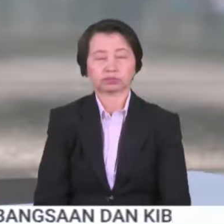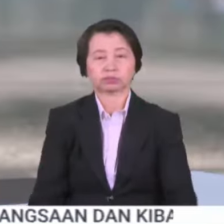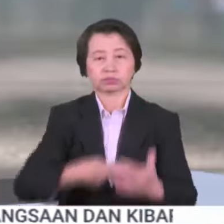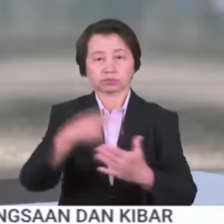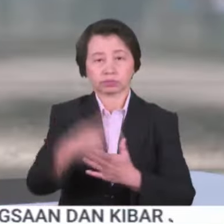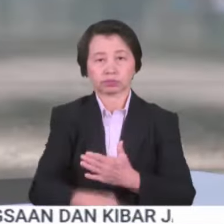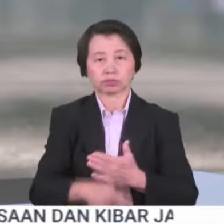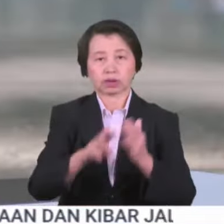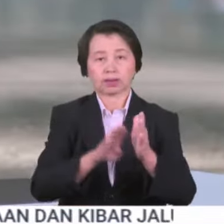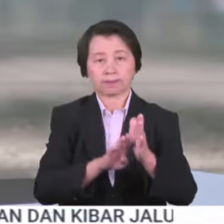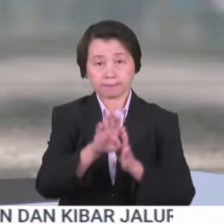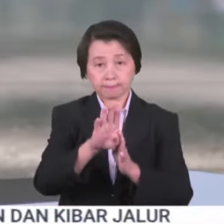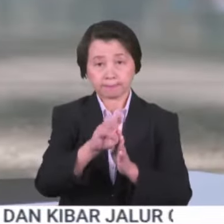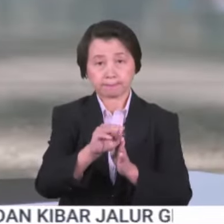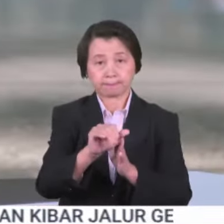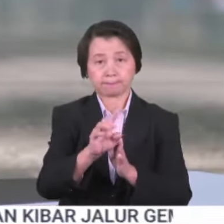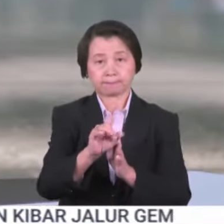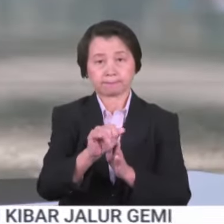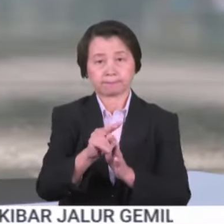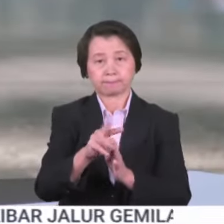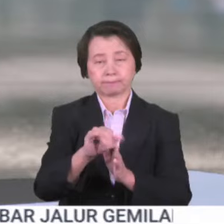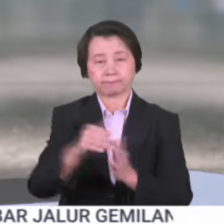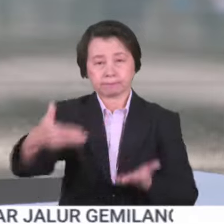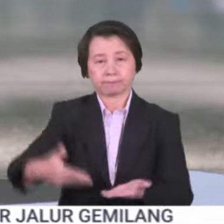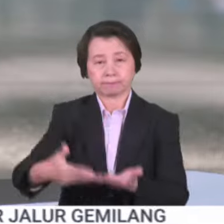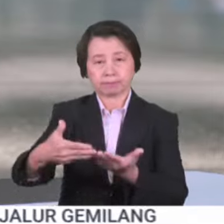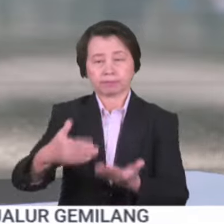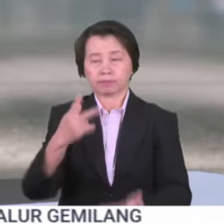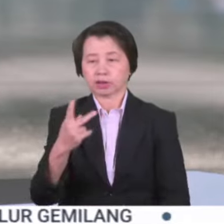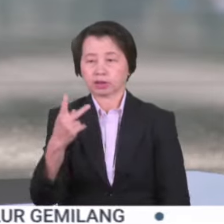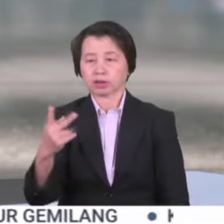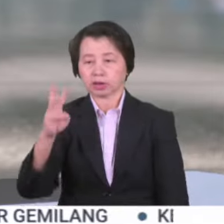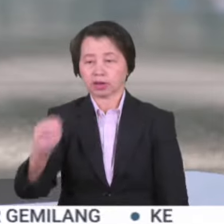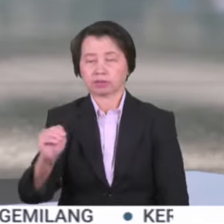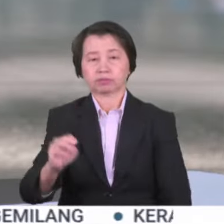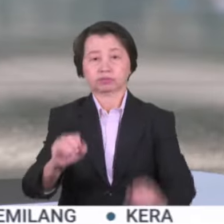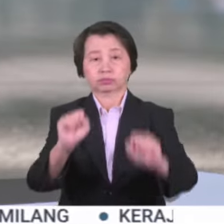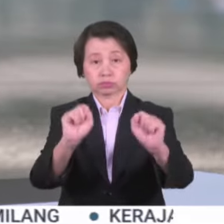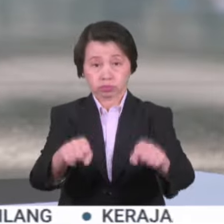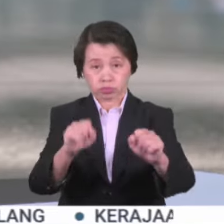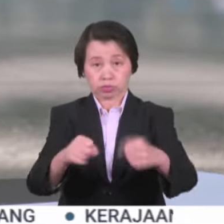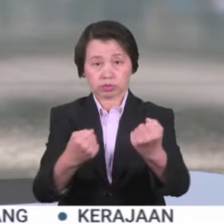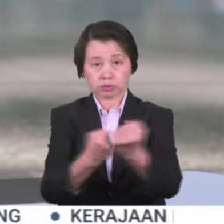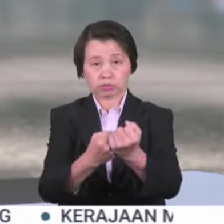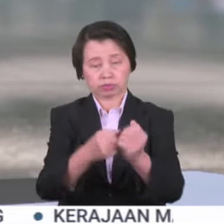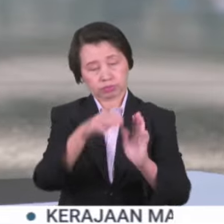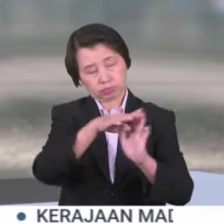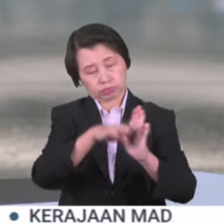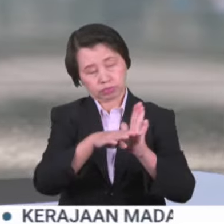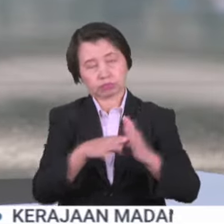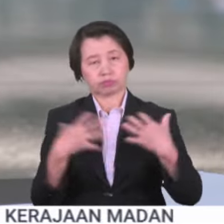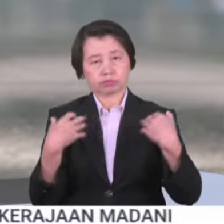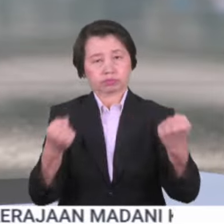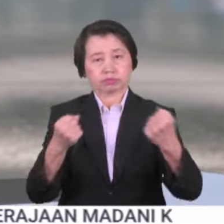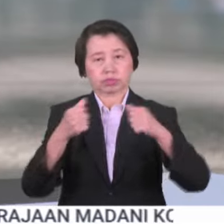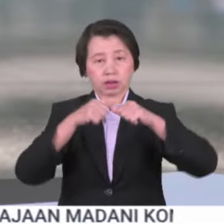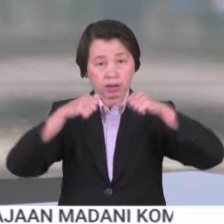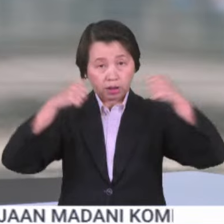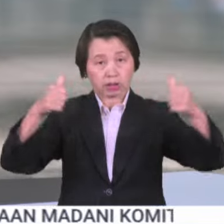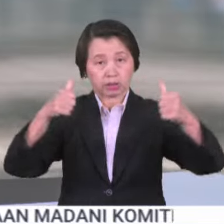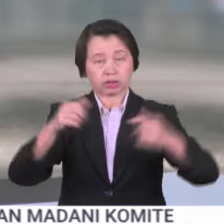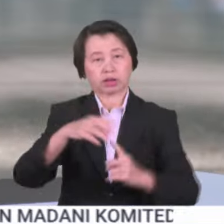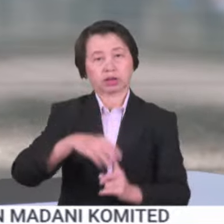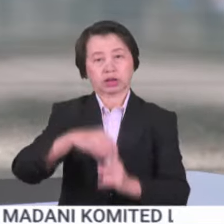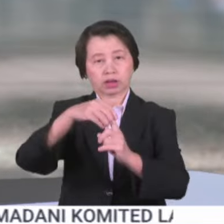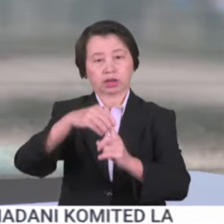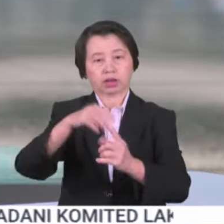Program Madani Afiat yang diperkenalkan Kementerian Kesihatan Malaysia KKM mampu menyokong agenda pemerkasaan kesihatan awam